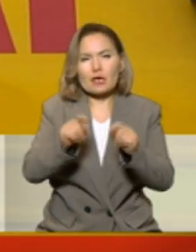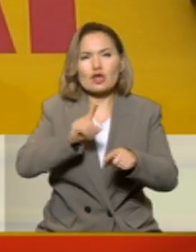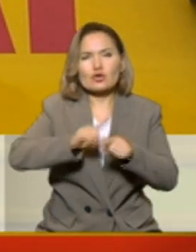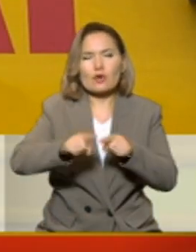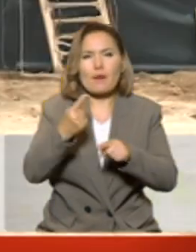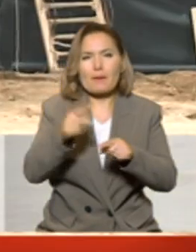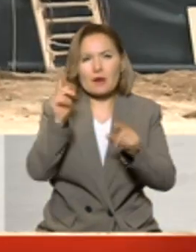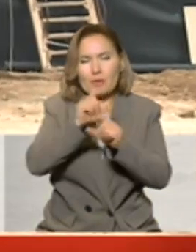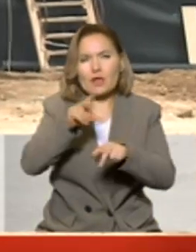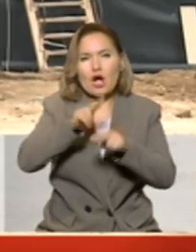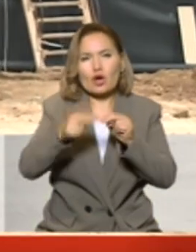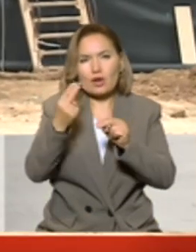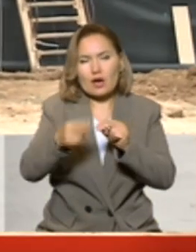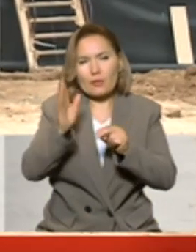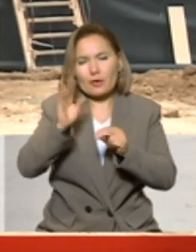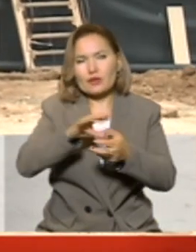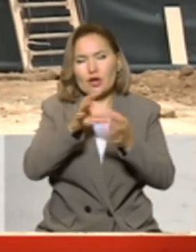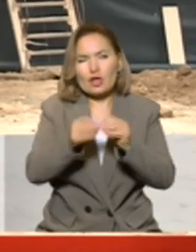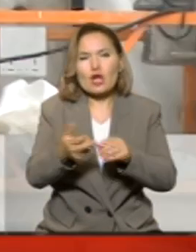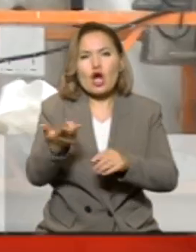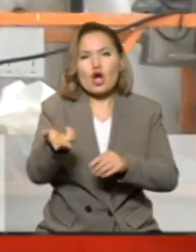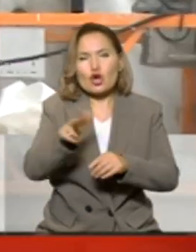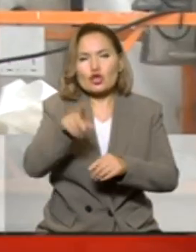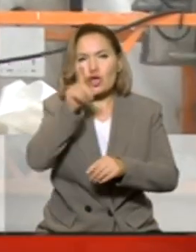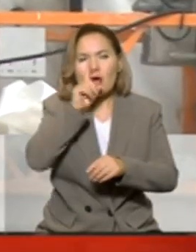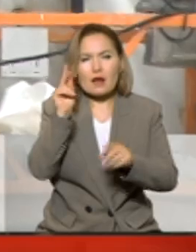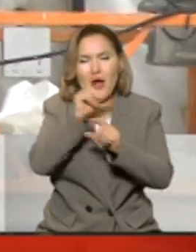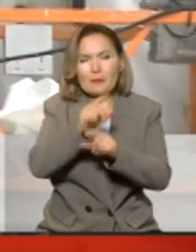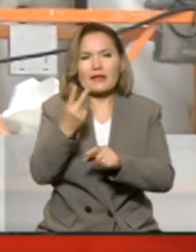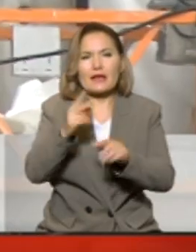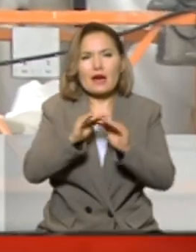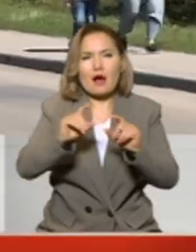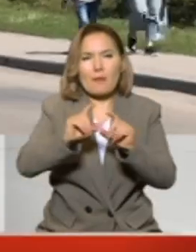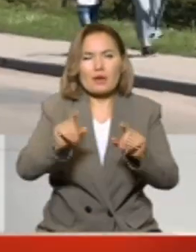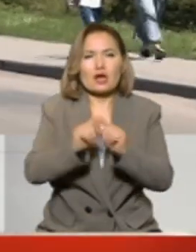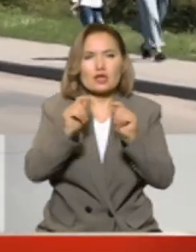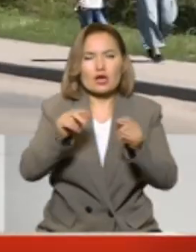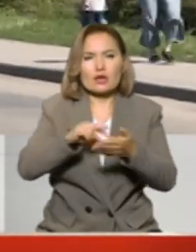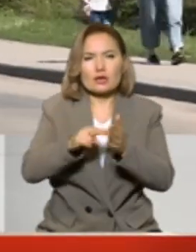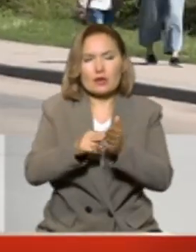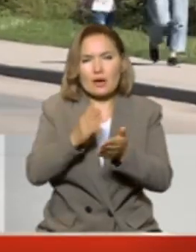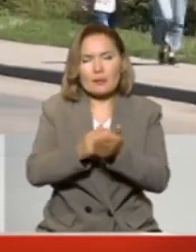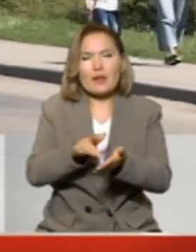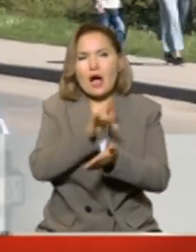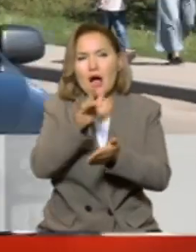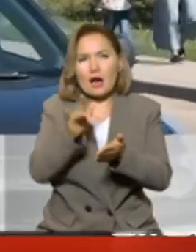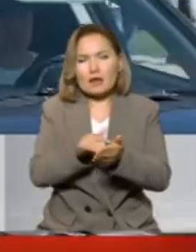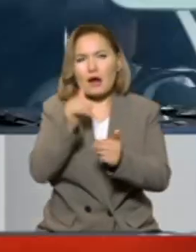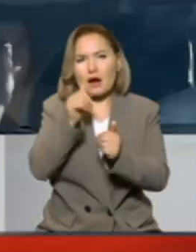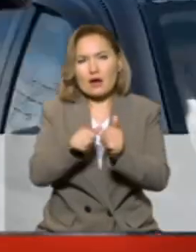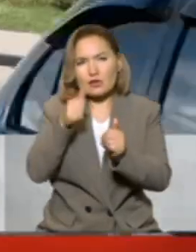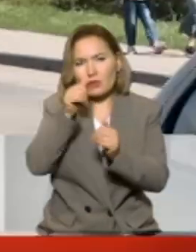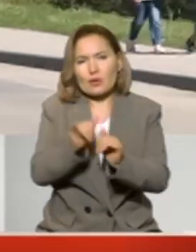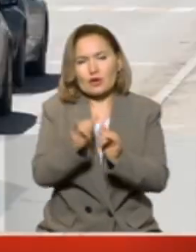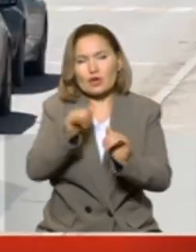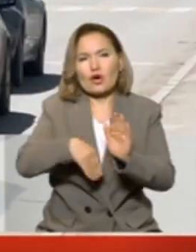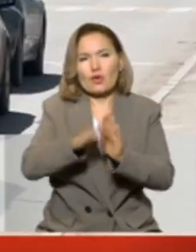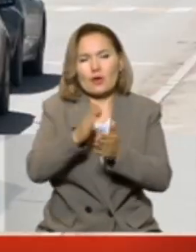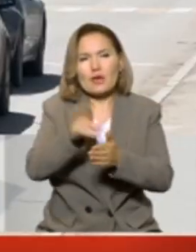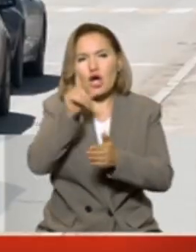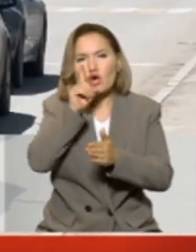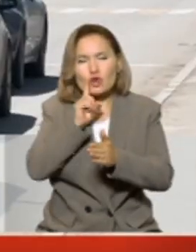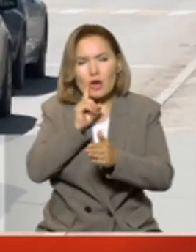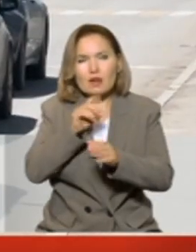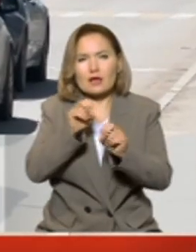аяқталуға жақын. Алдағы уақытта 3 жайлы мектеп, 2 балабақша салу көзделген. Қала өскен сайын тұрғындарды жайлы өмірмен қамтамасыз